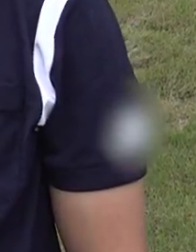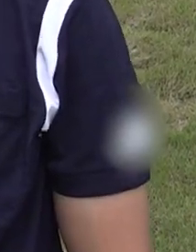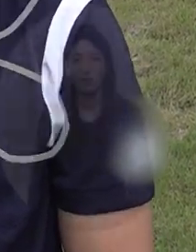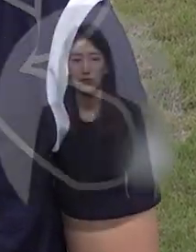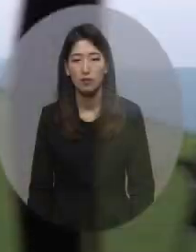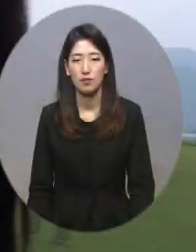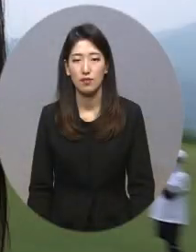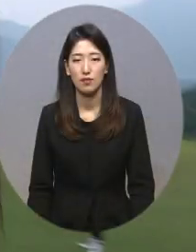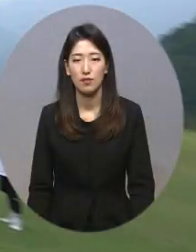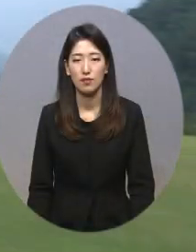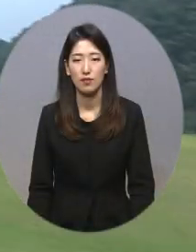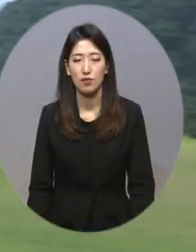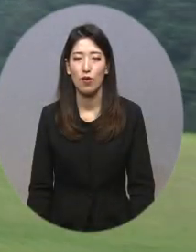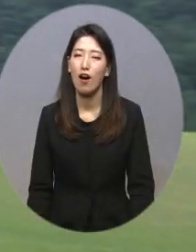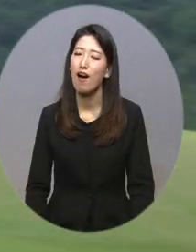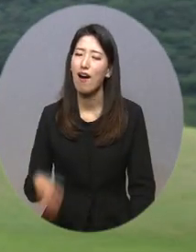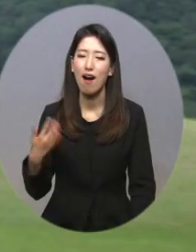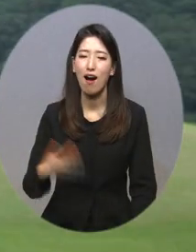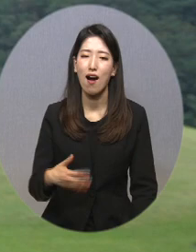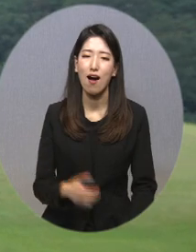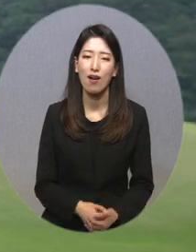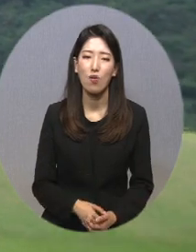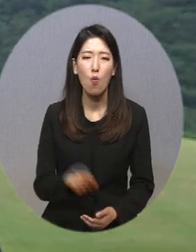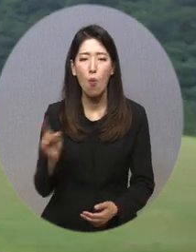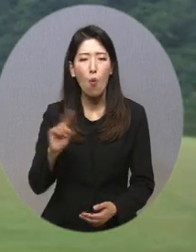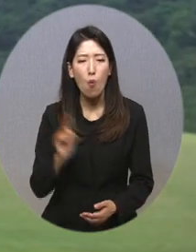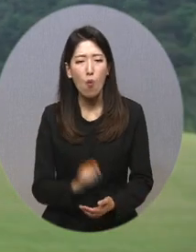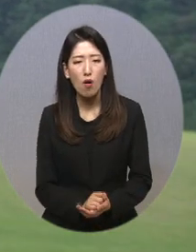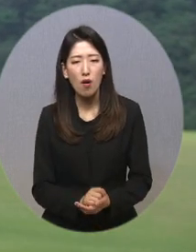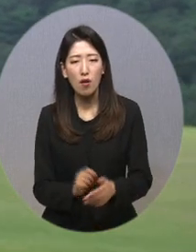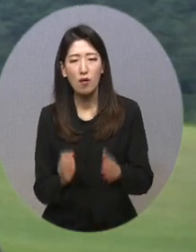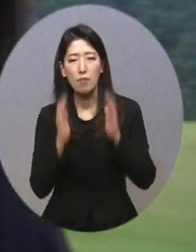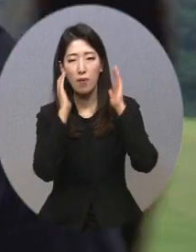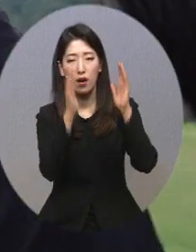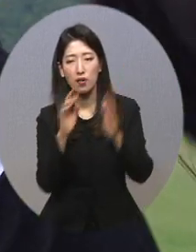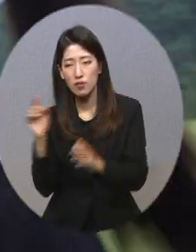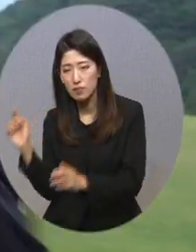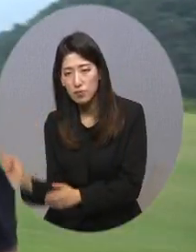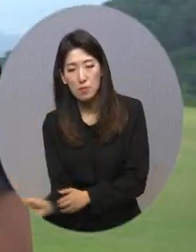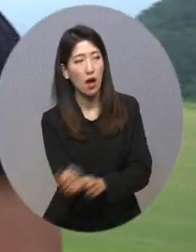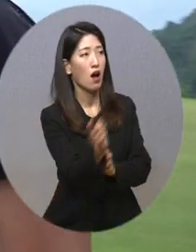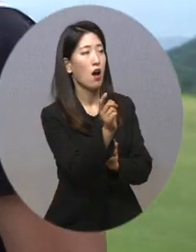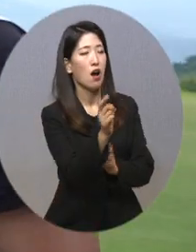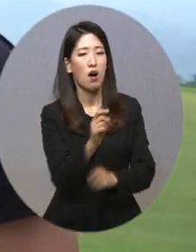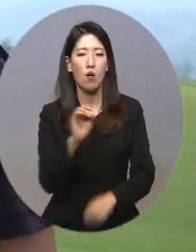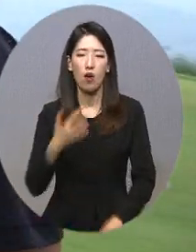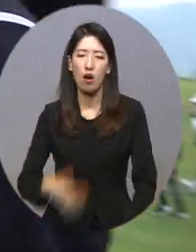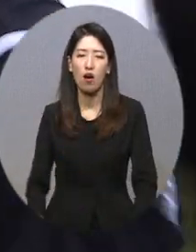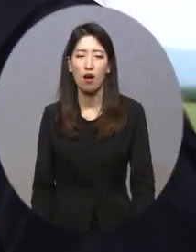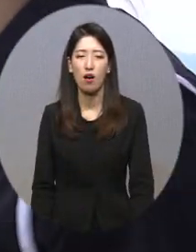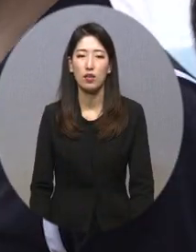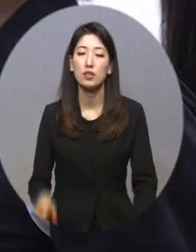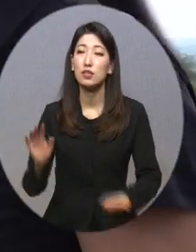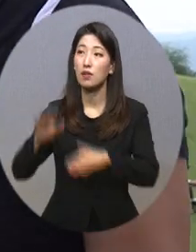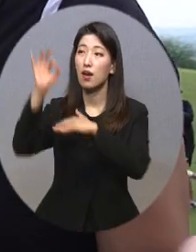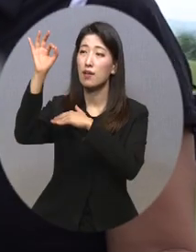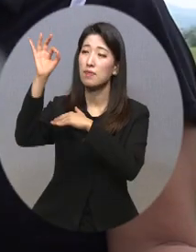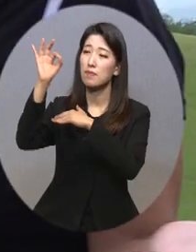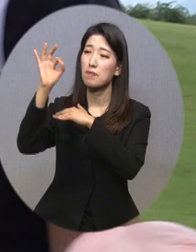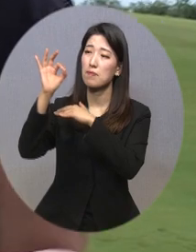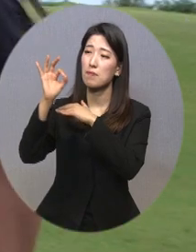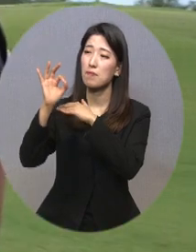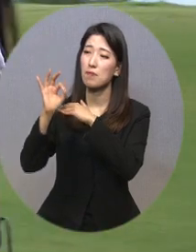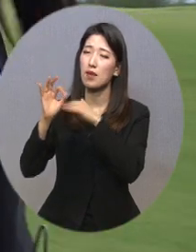굿샷. 와. 굿샷. 아, 저 방향을 어떻게 알고 저렇게 치지? 지금 해가 슬슬 지면서 진짜 이제 가을